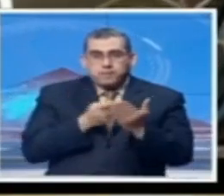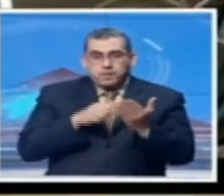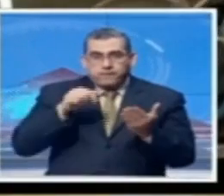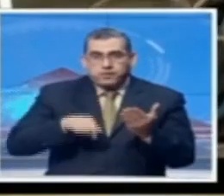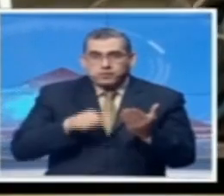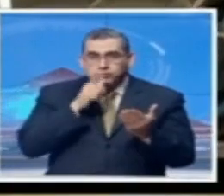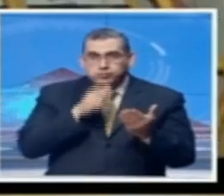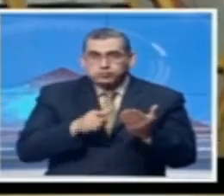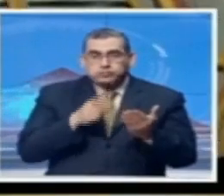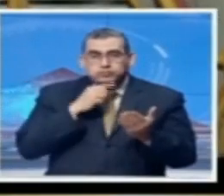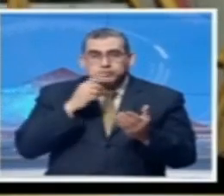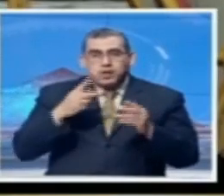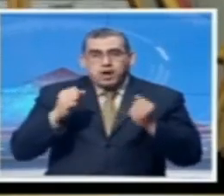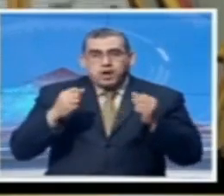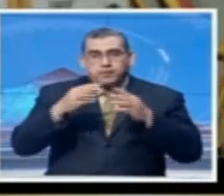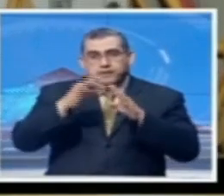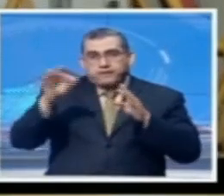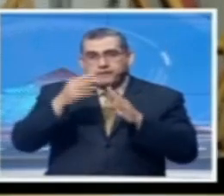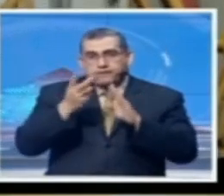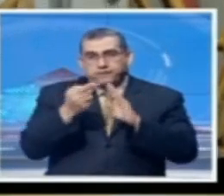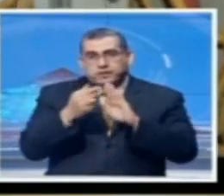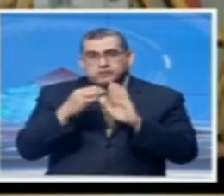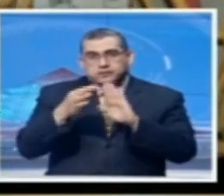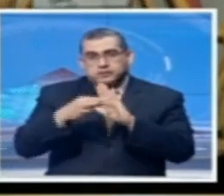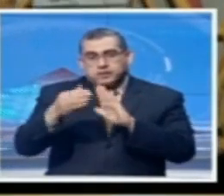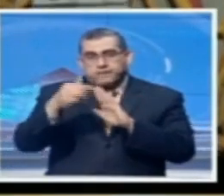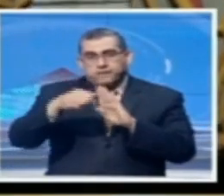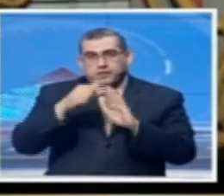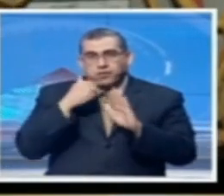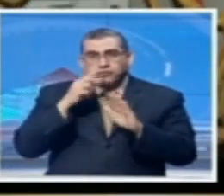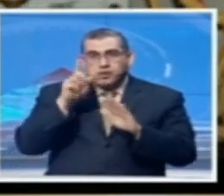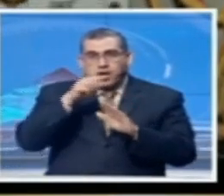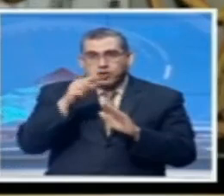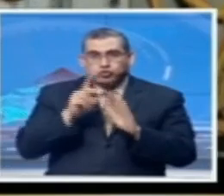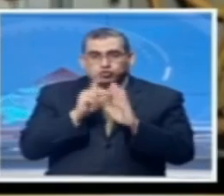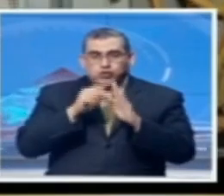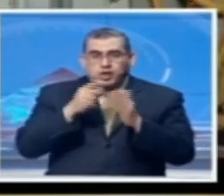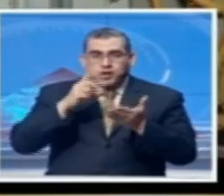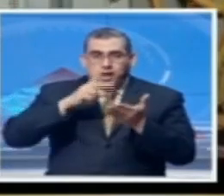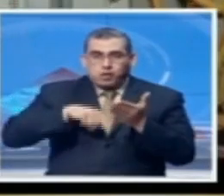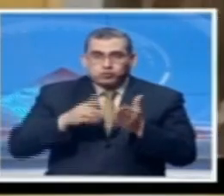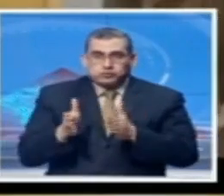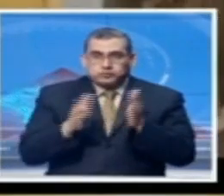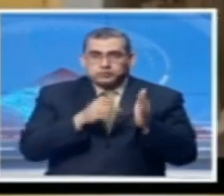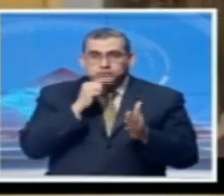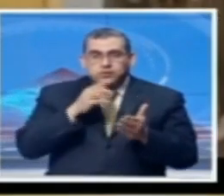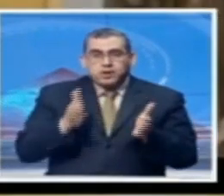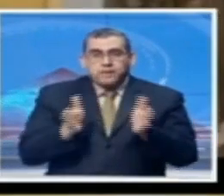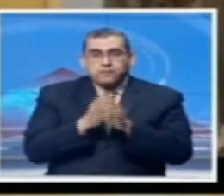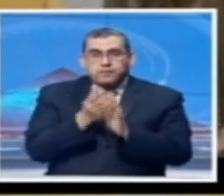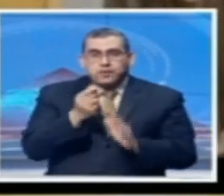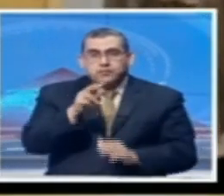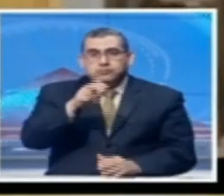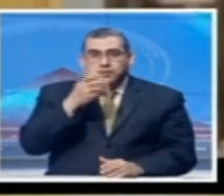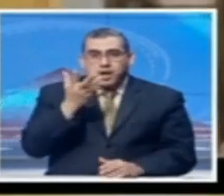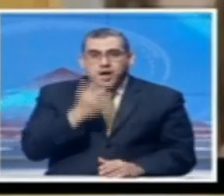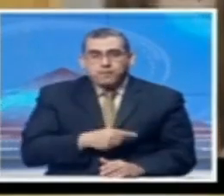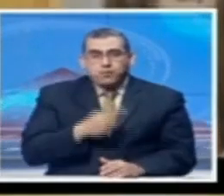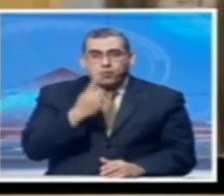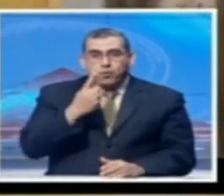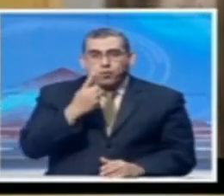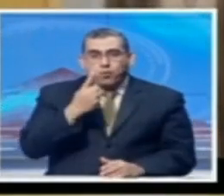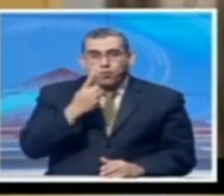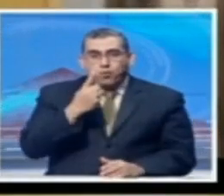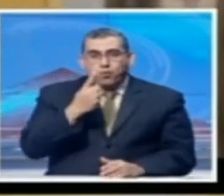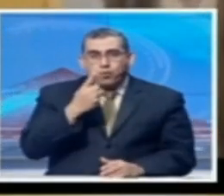81971 قضية في مجال سرقة التيار الكهربائي ومخالفة شروط التعاقد بقيمة مالية محصلة في